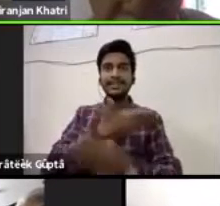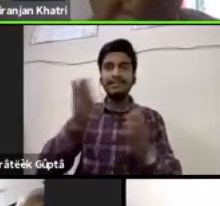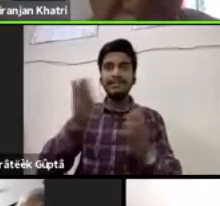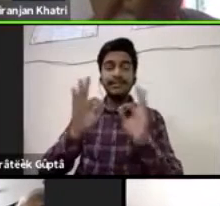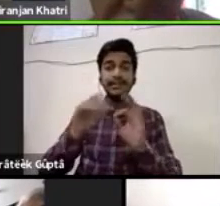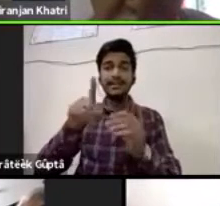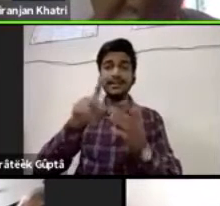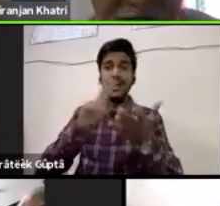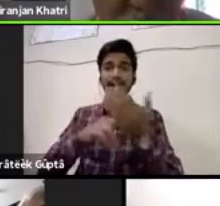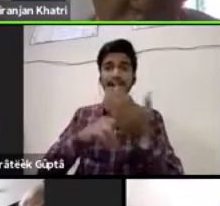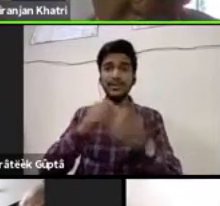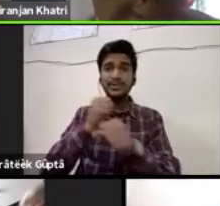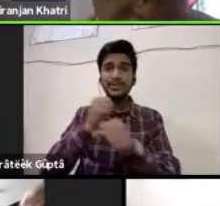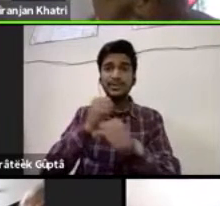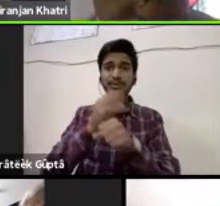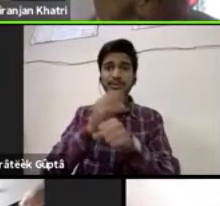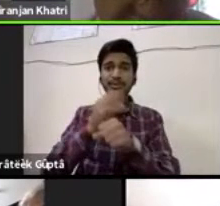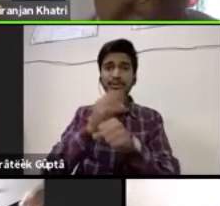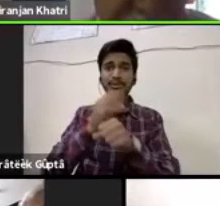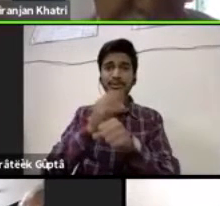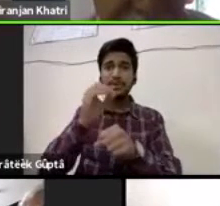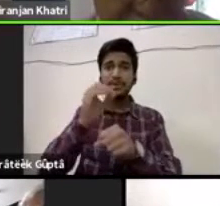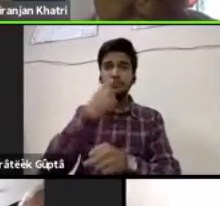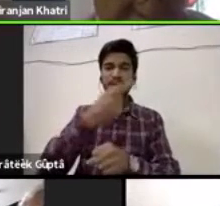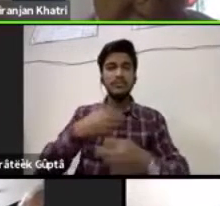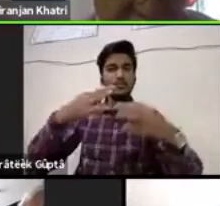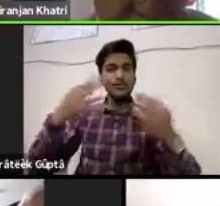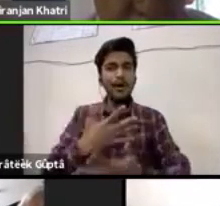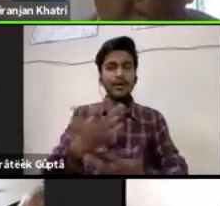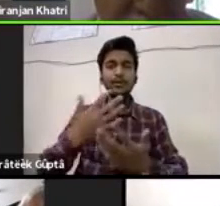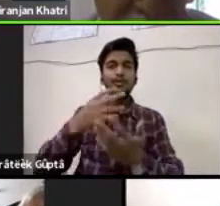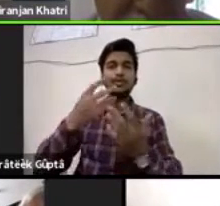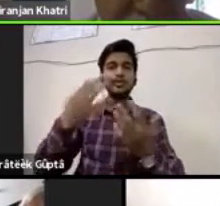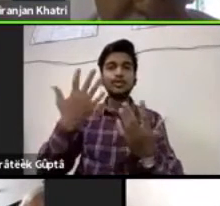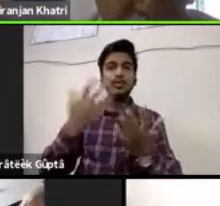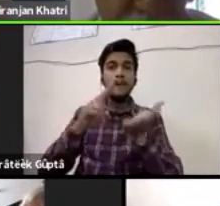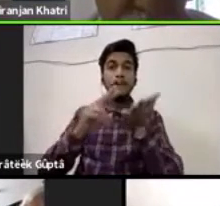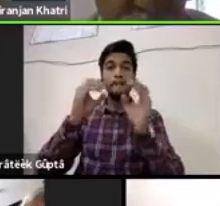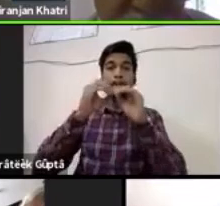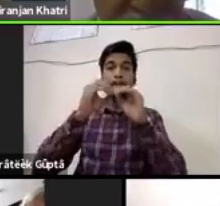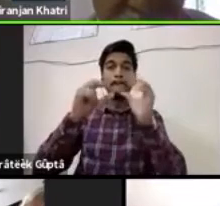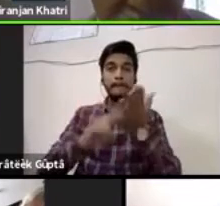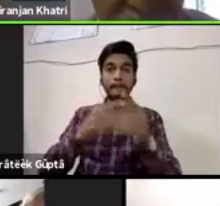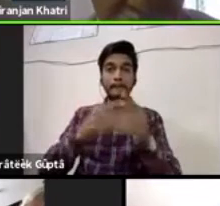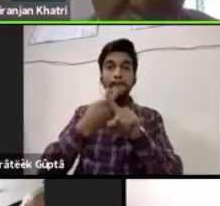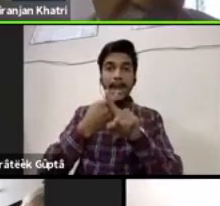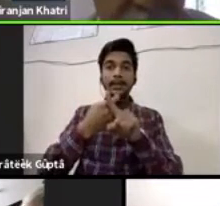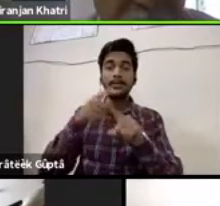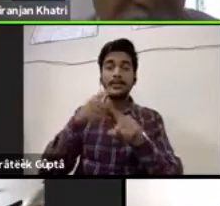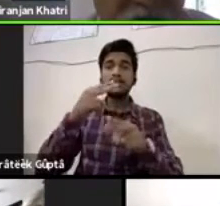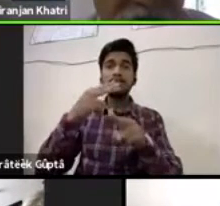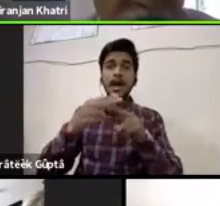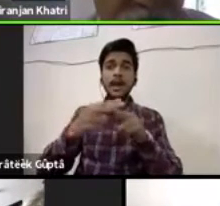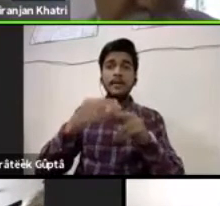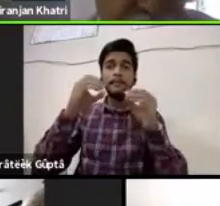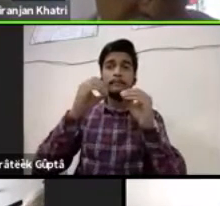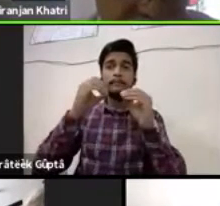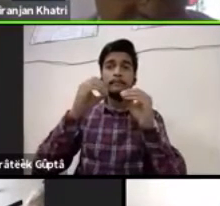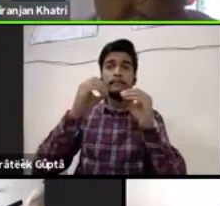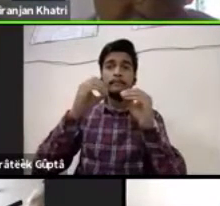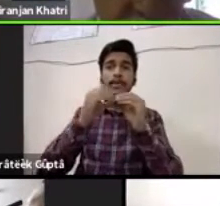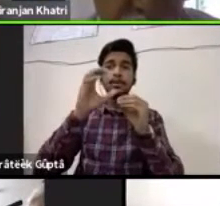कि हमें एक नया बैंक चालू करना चाहिए, तो हमने एक नया बैंक चालू किया। वो बैंक का नाम है BON, यानी कि बैंक ऑफ